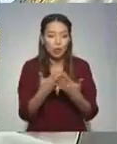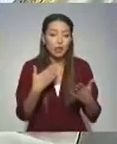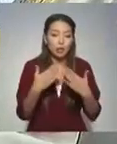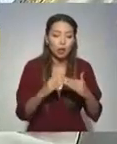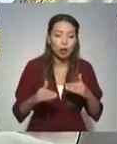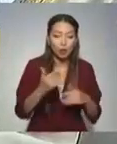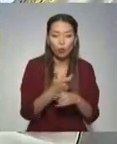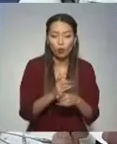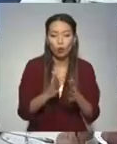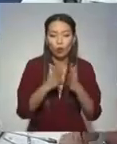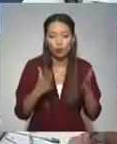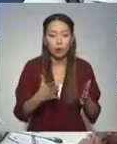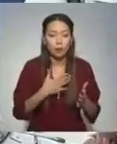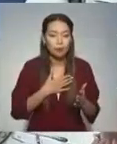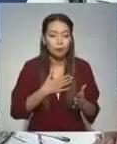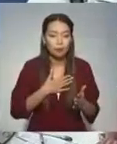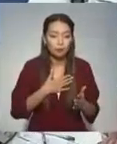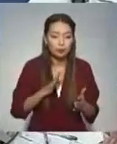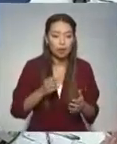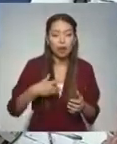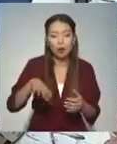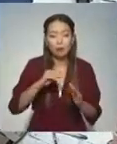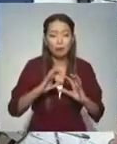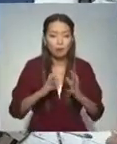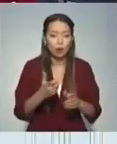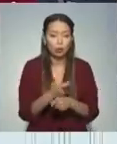мен беделі біз үшін ғана емес, бүкіл әлем үшін